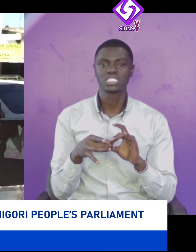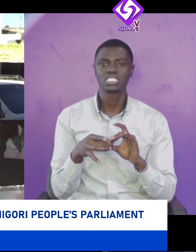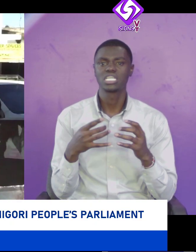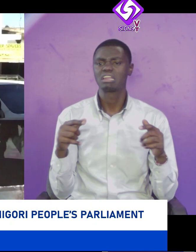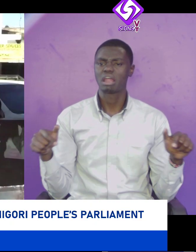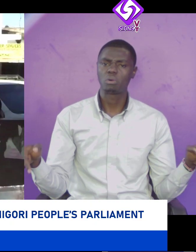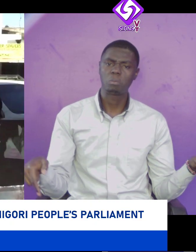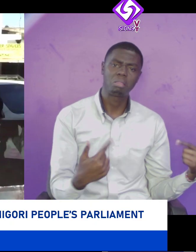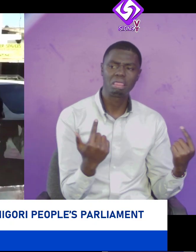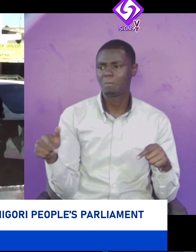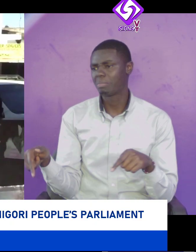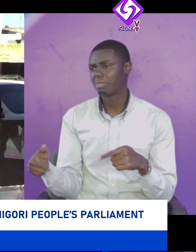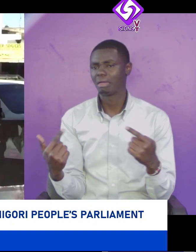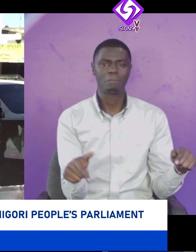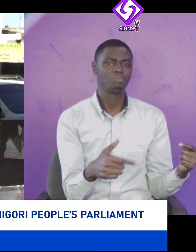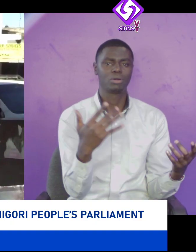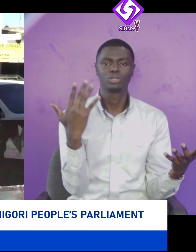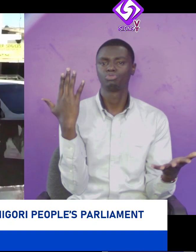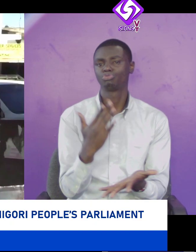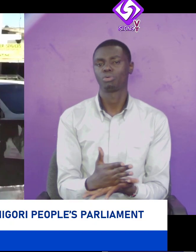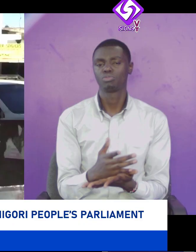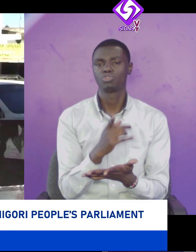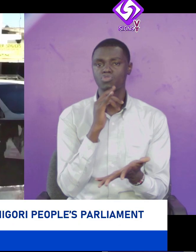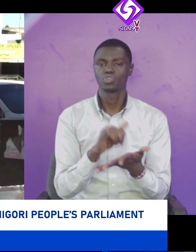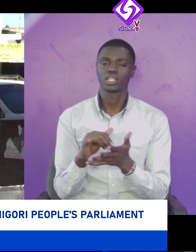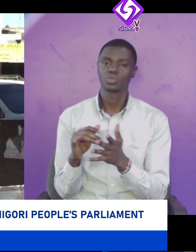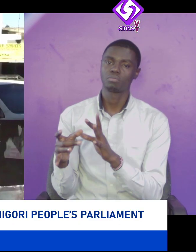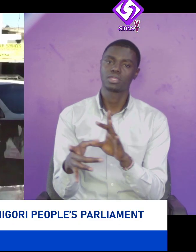ya pale na pale, ili tuwe pamoja kwa hii kitu.